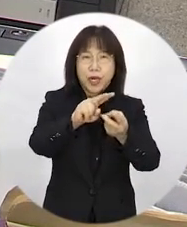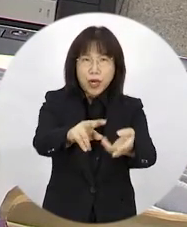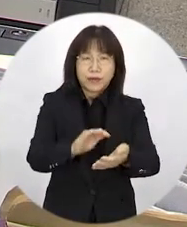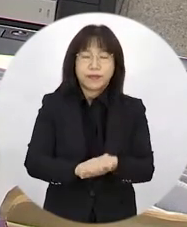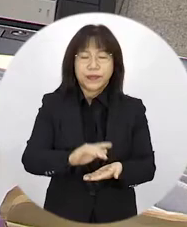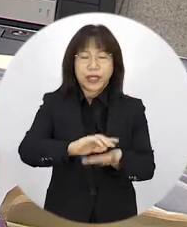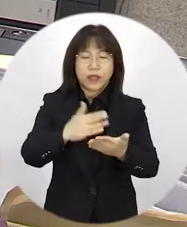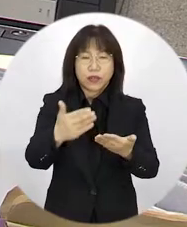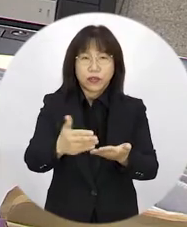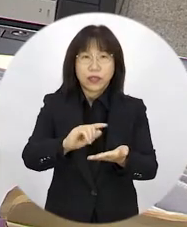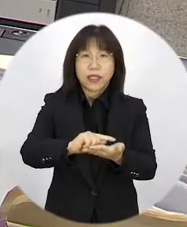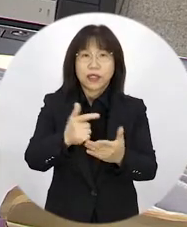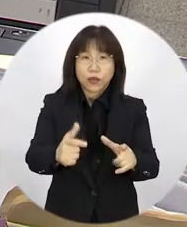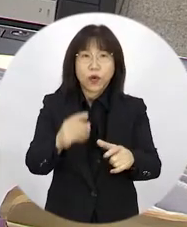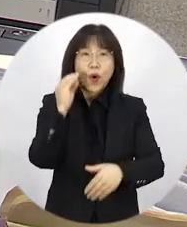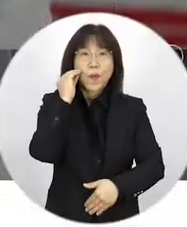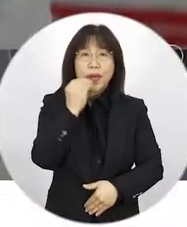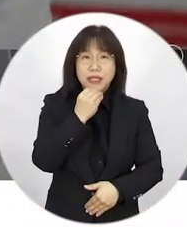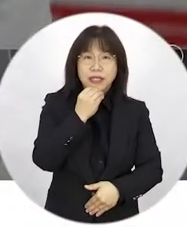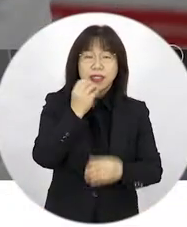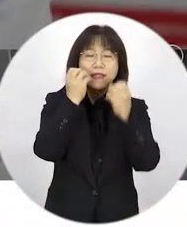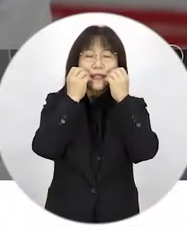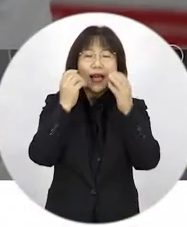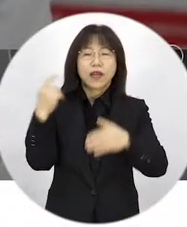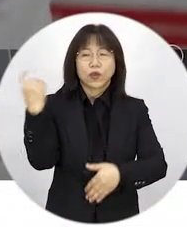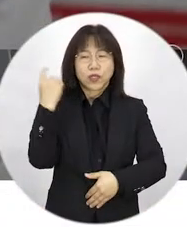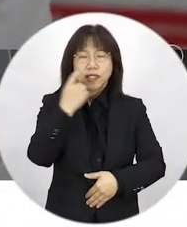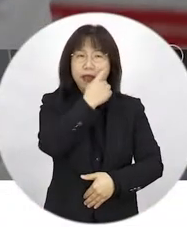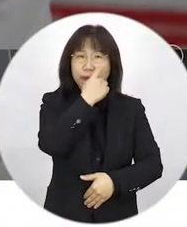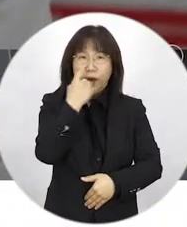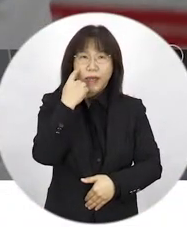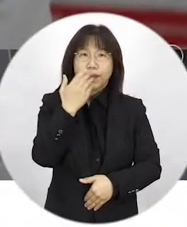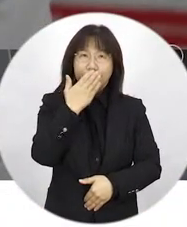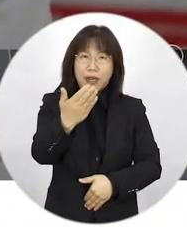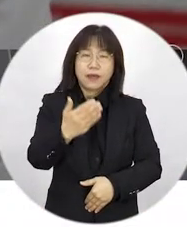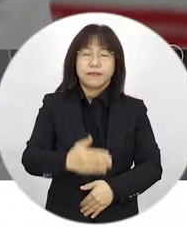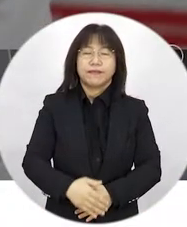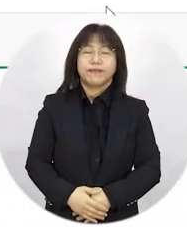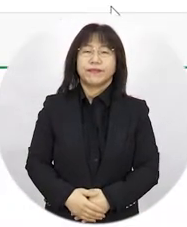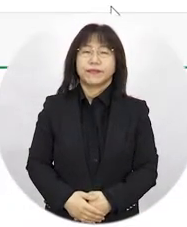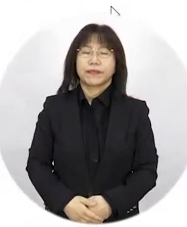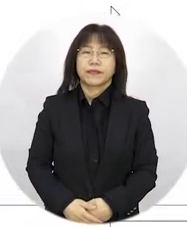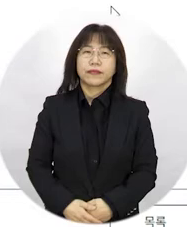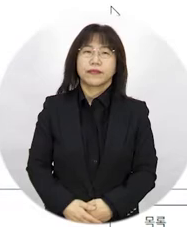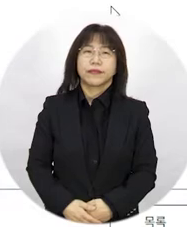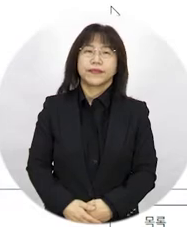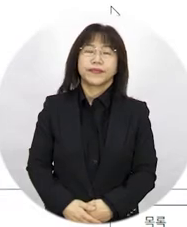사항은 강서구청 홈페이지 강서소식, 공지 새소식에서 확인할 수 있습니다.